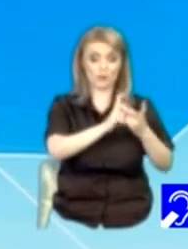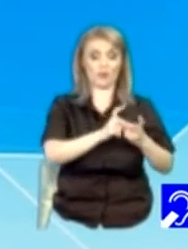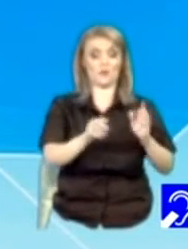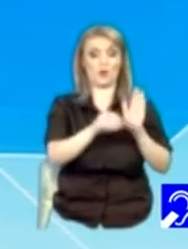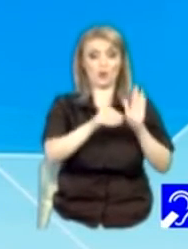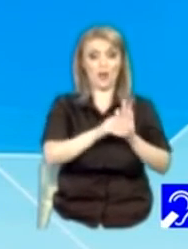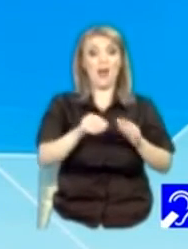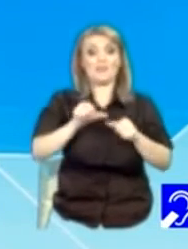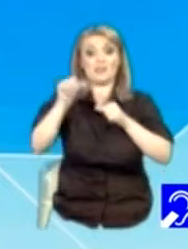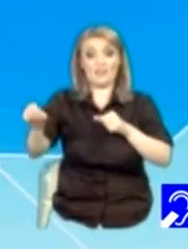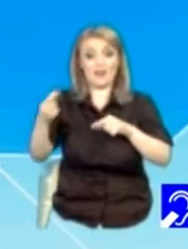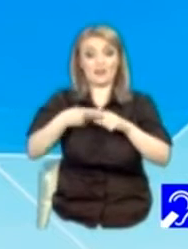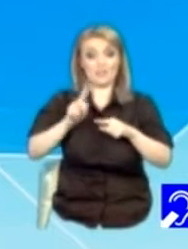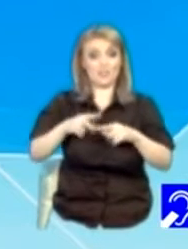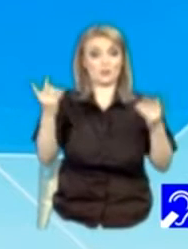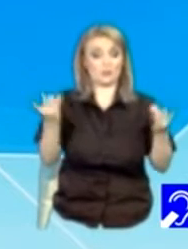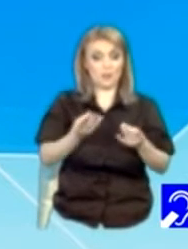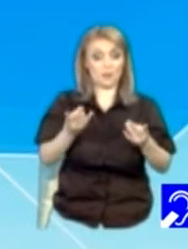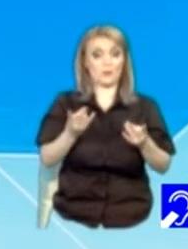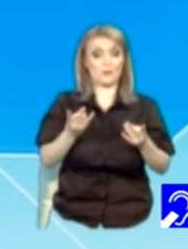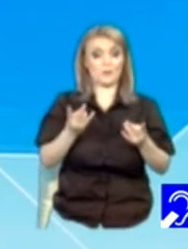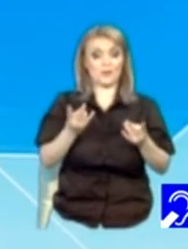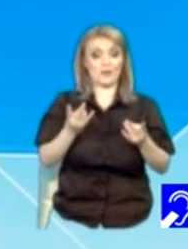asta, noi trebuie să ajustăm